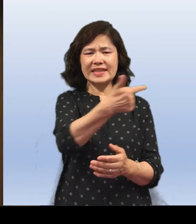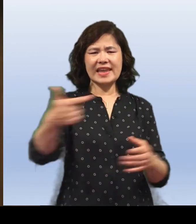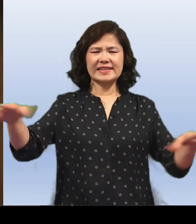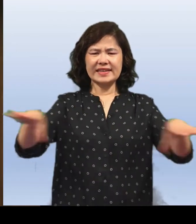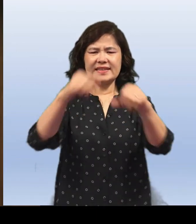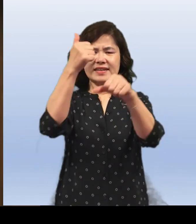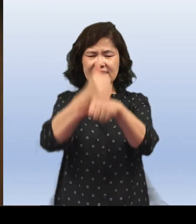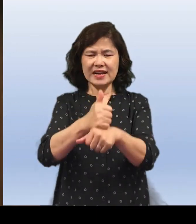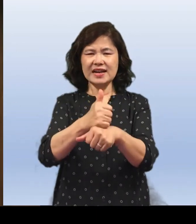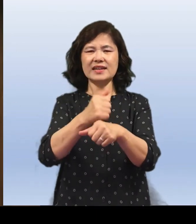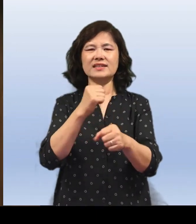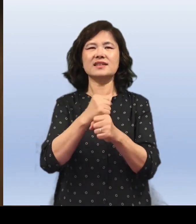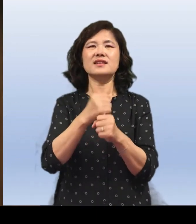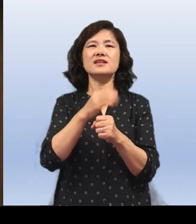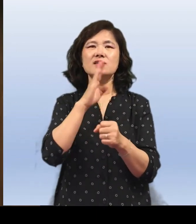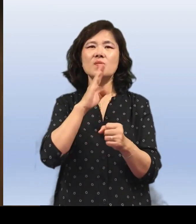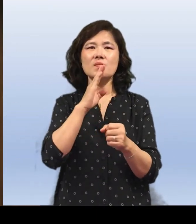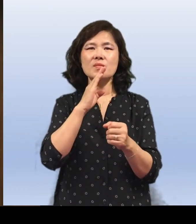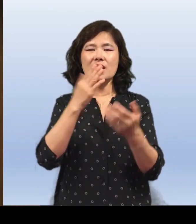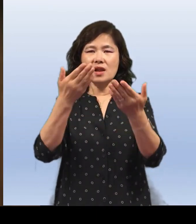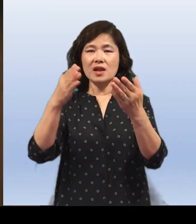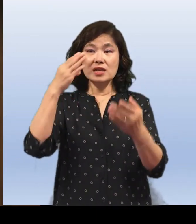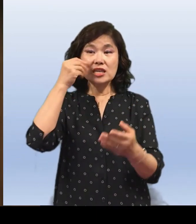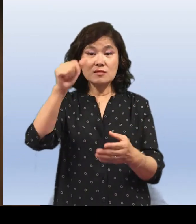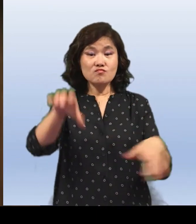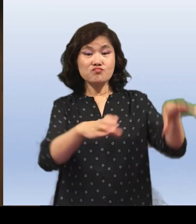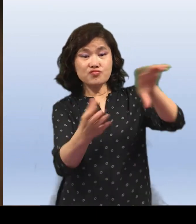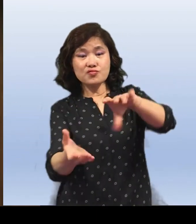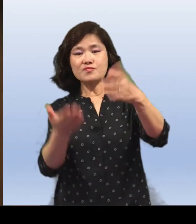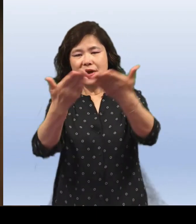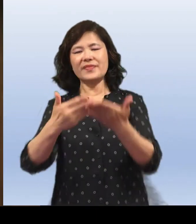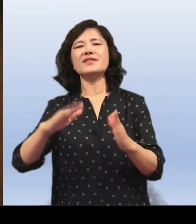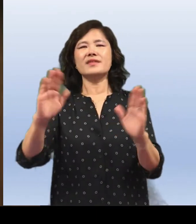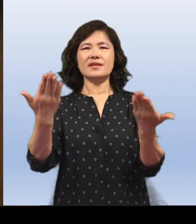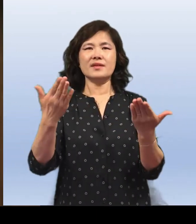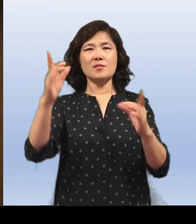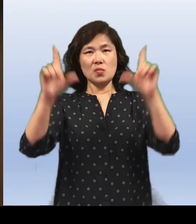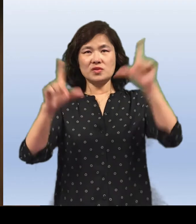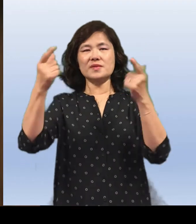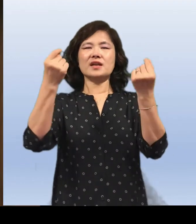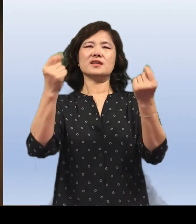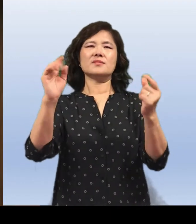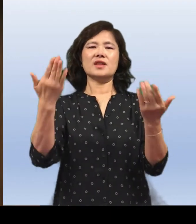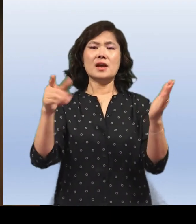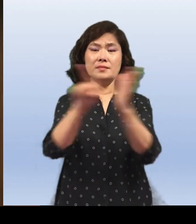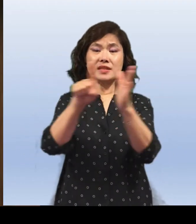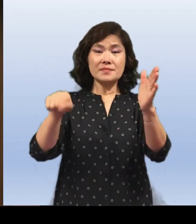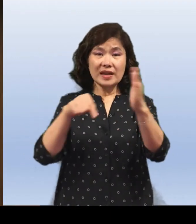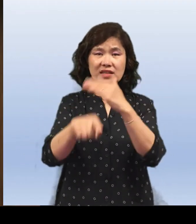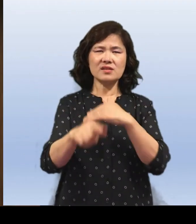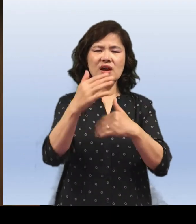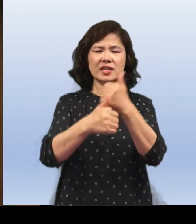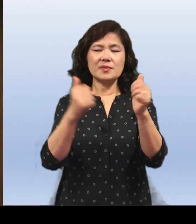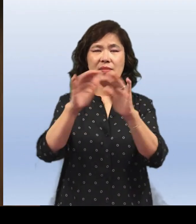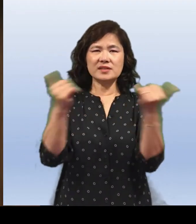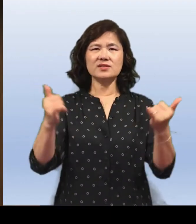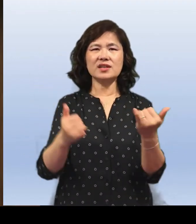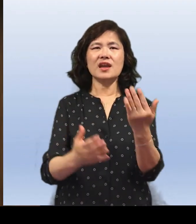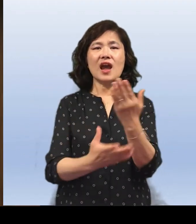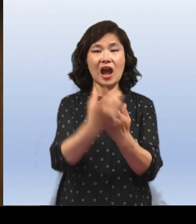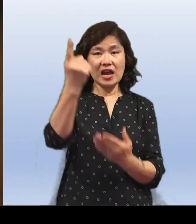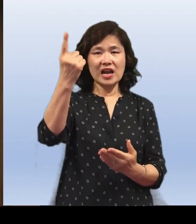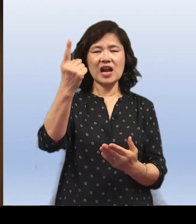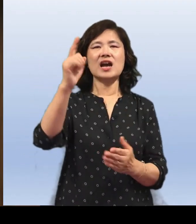대제사장이 임지식을 할 때 기름 붓는 장면을 연상케 합니다. 여러분, 신앙 안에서 하나님의 백성들이